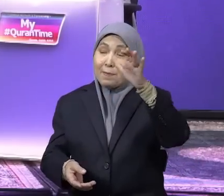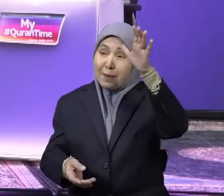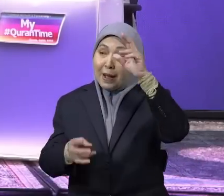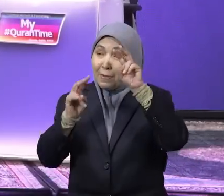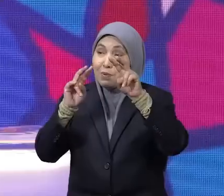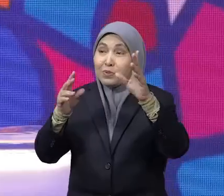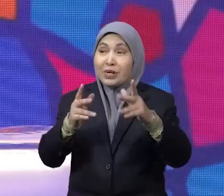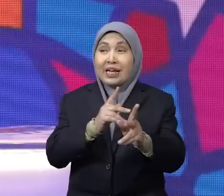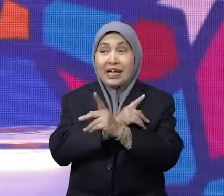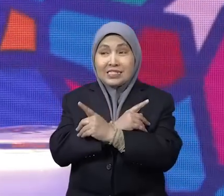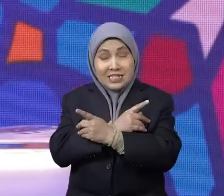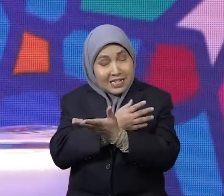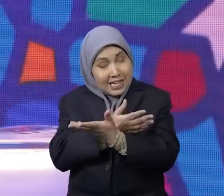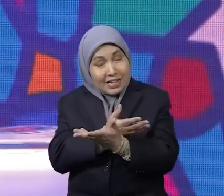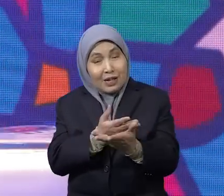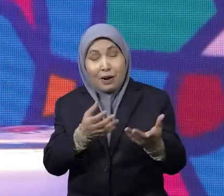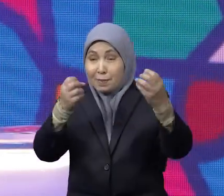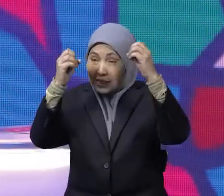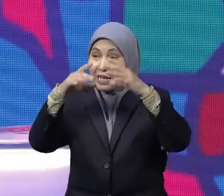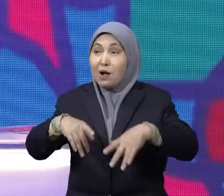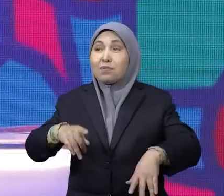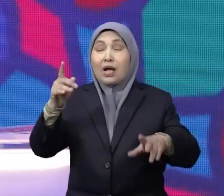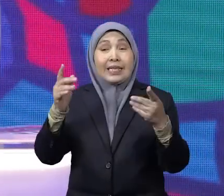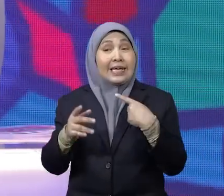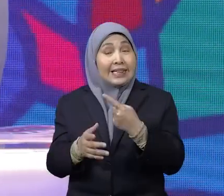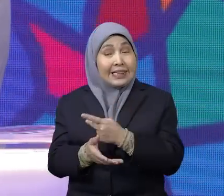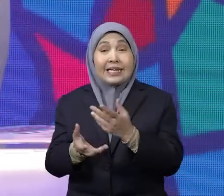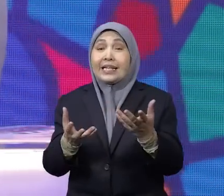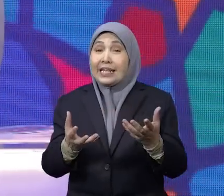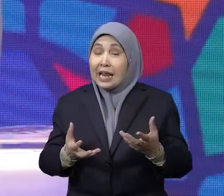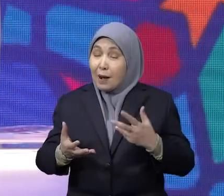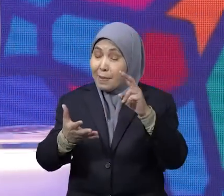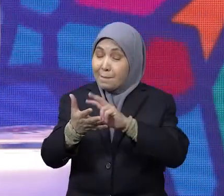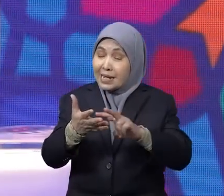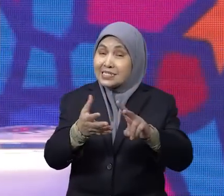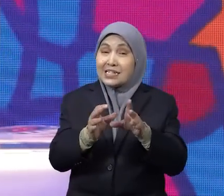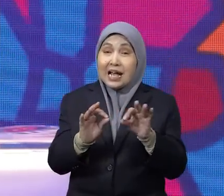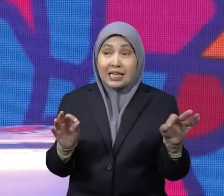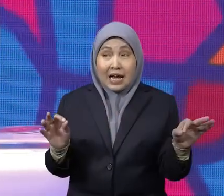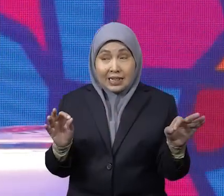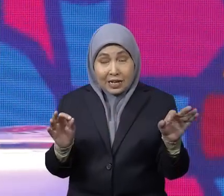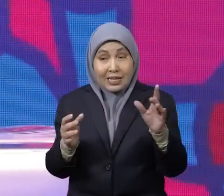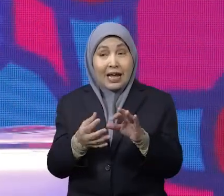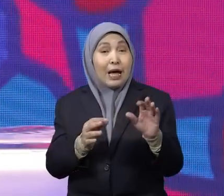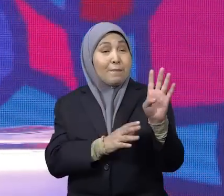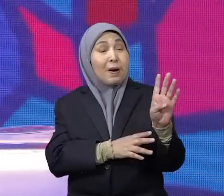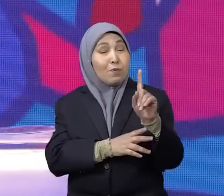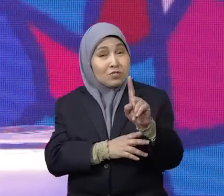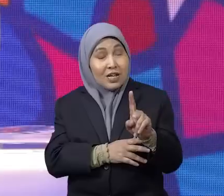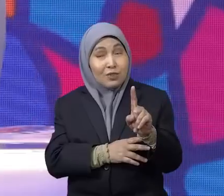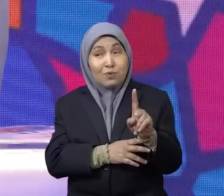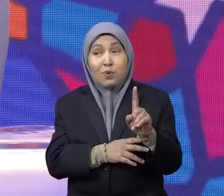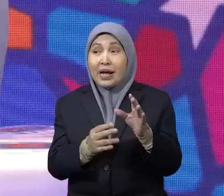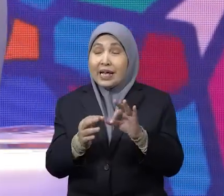ayah-ayah, penonton yang dikasihi dirahmati Allah Subhanahu Wa Taala sekalian. Kita nak membaca pula ayat berikutnya, ayat 41 Ustaz